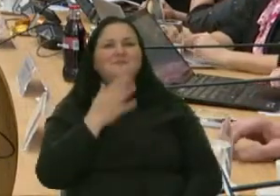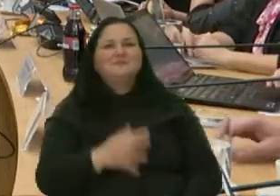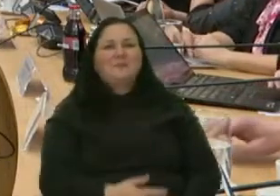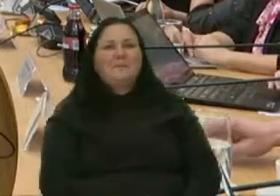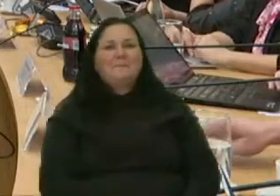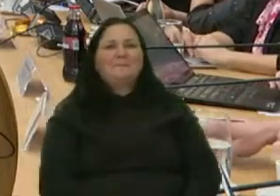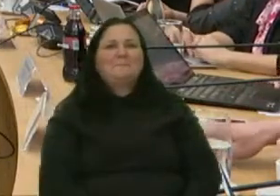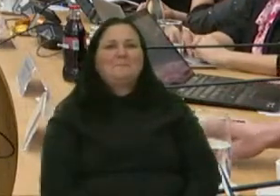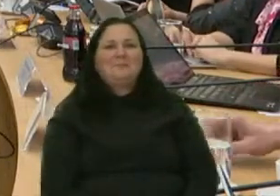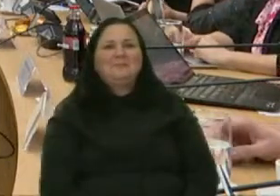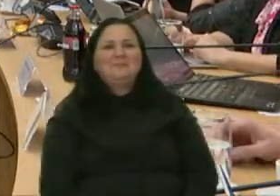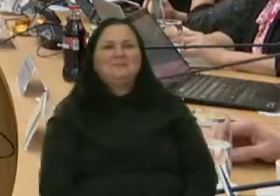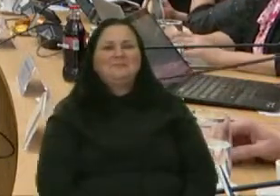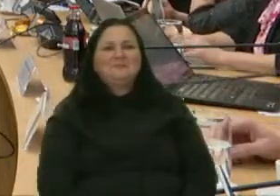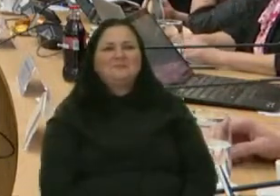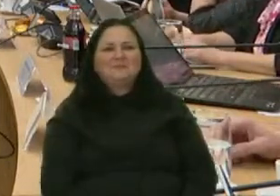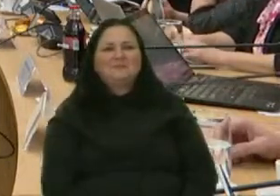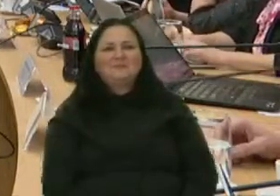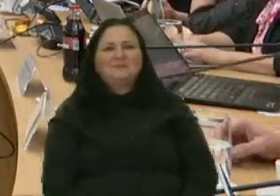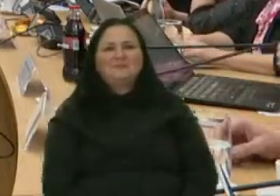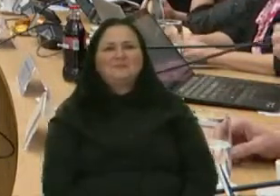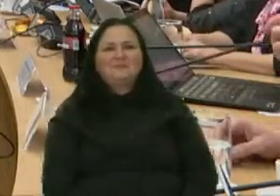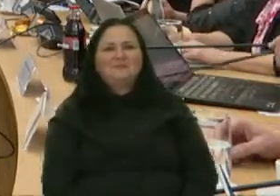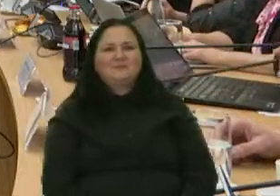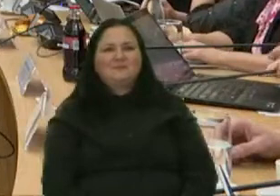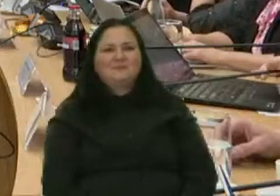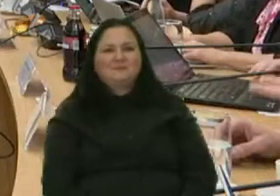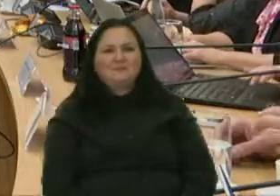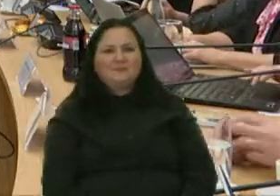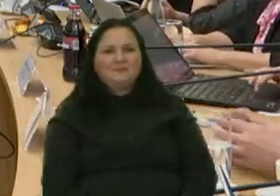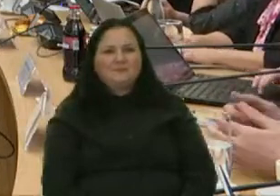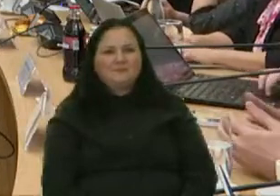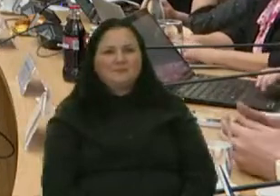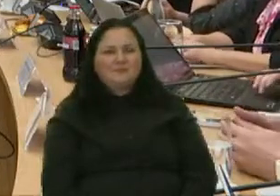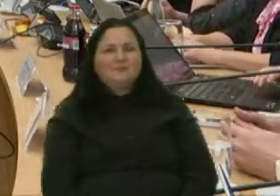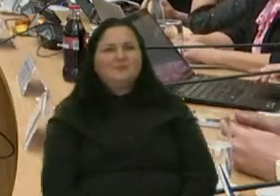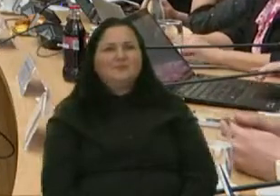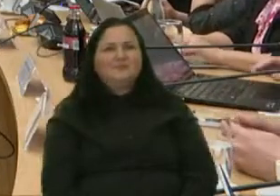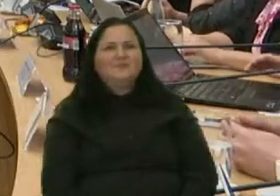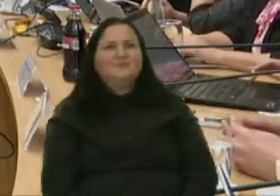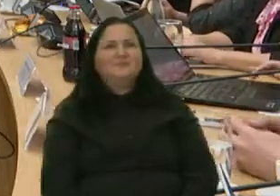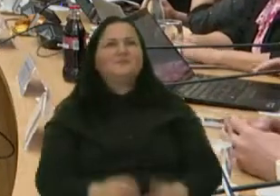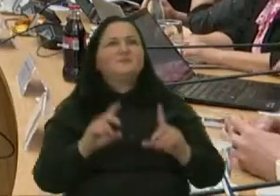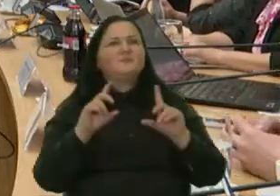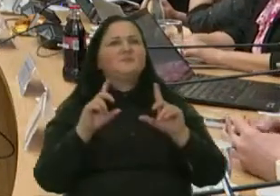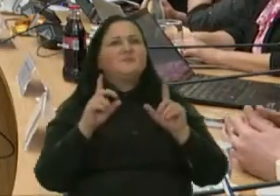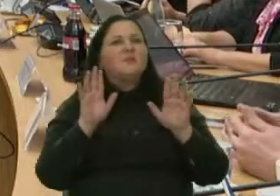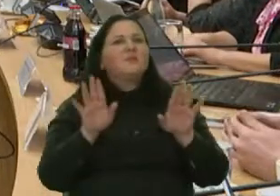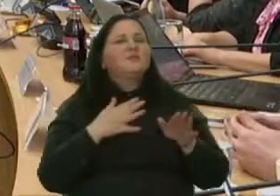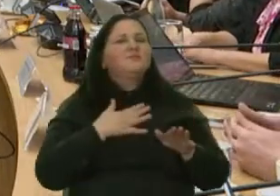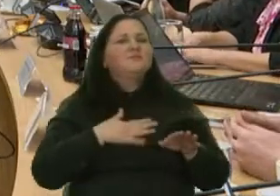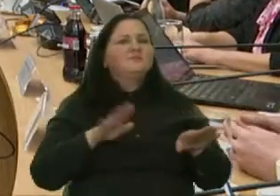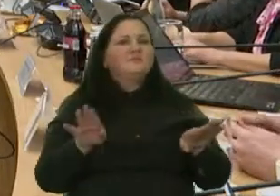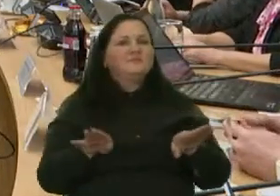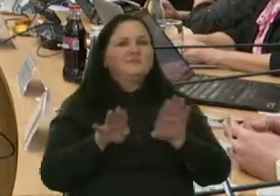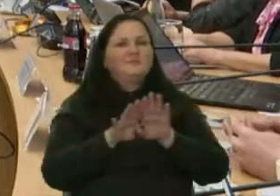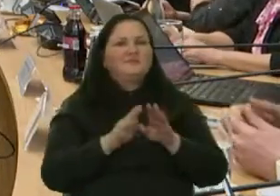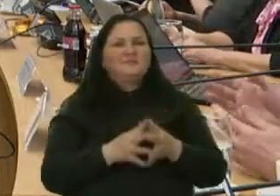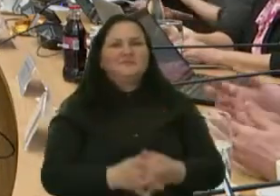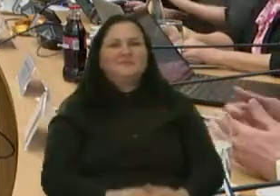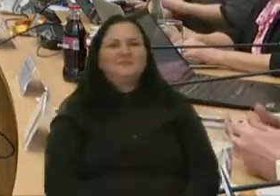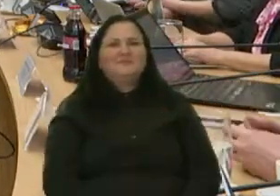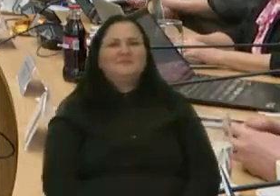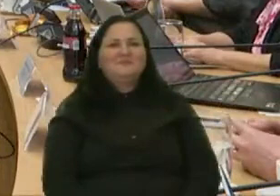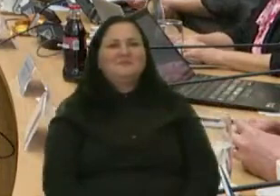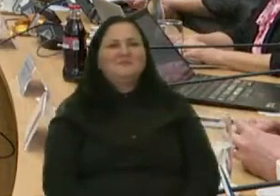domnule consilier Mulțumesc frumos Domnule președinte Domnule primar dragi colegi ă